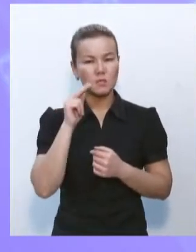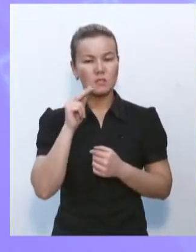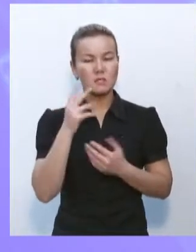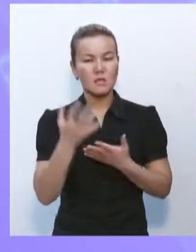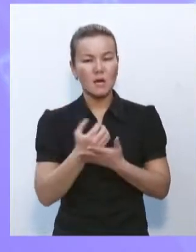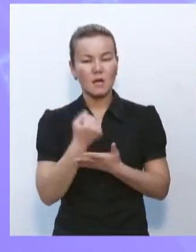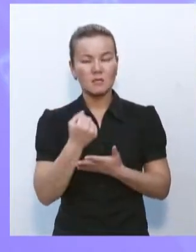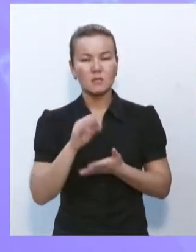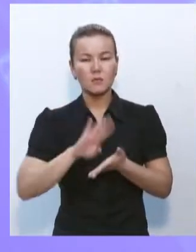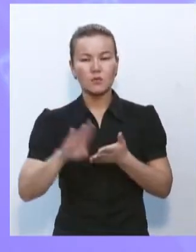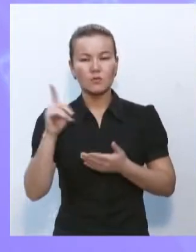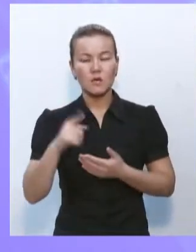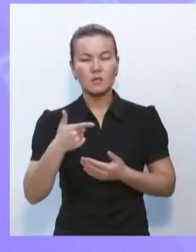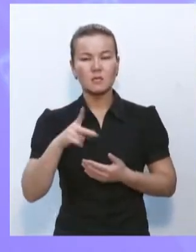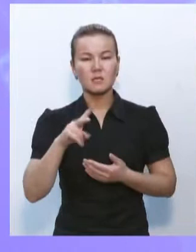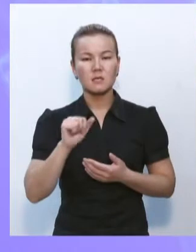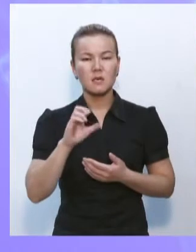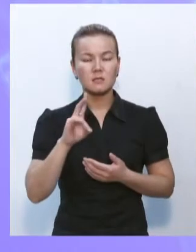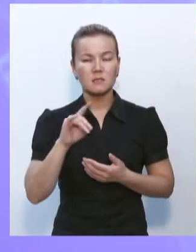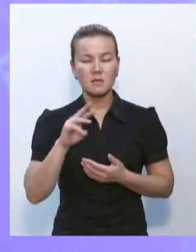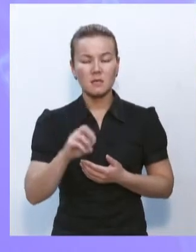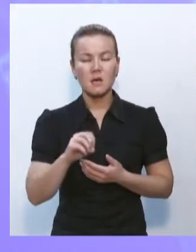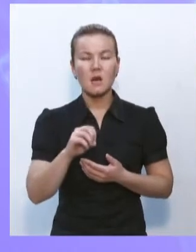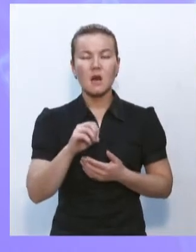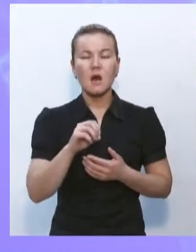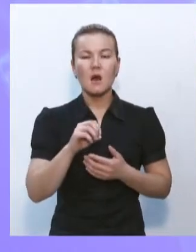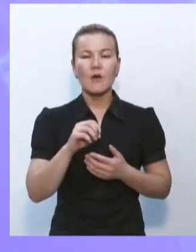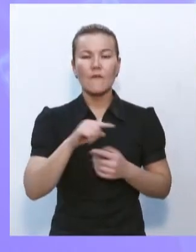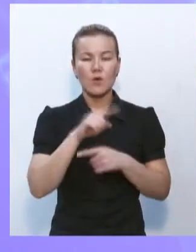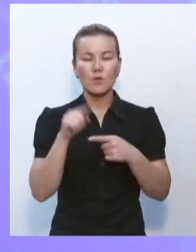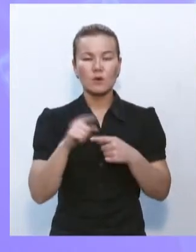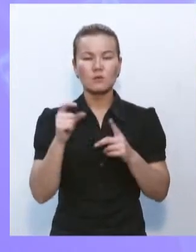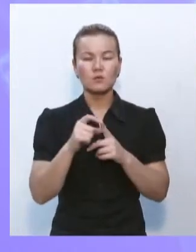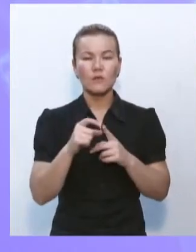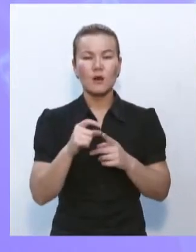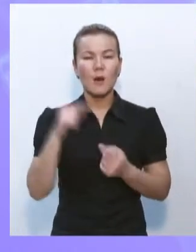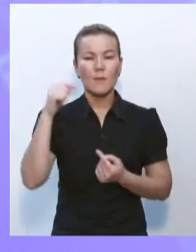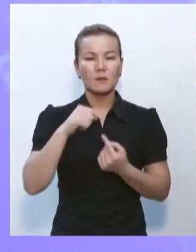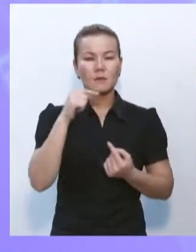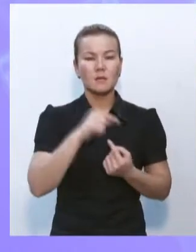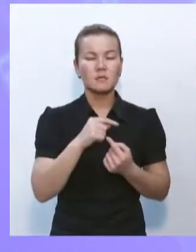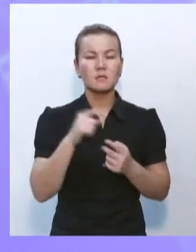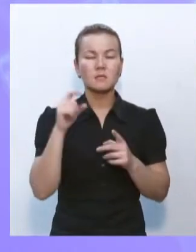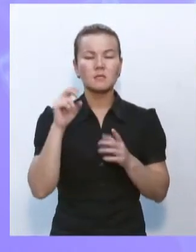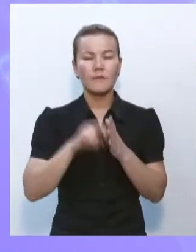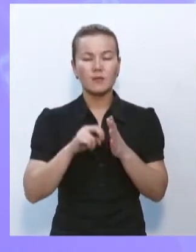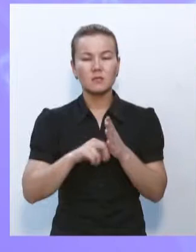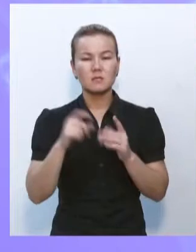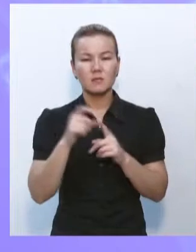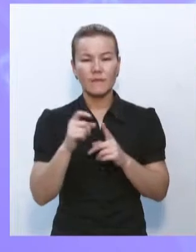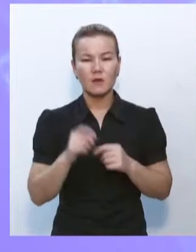Научились находить безударные гласные в корне слова, подбирать проверочные слова.